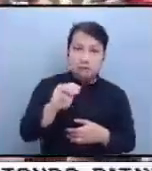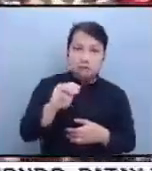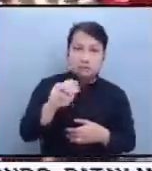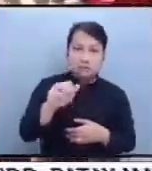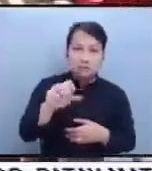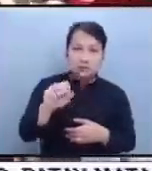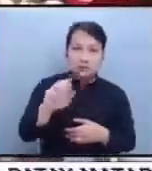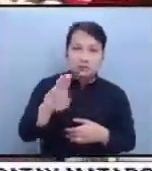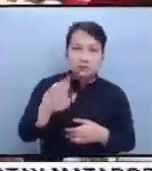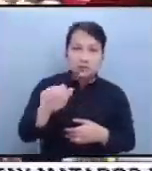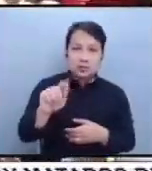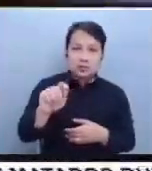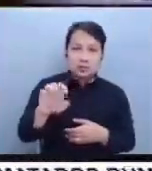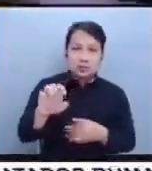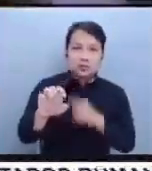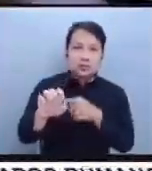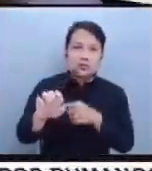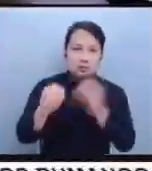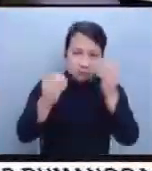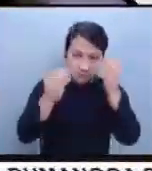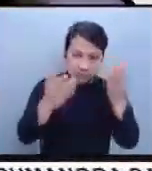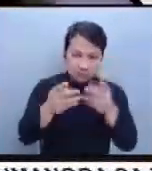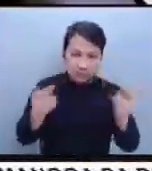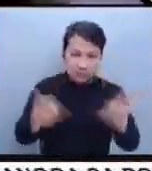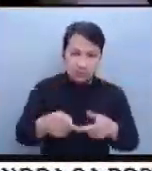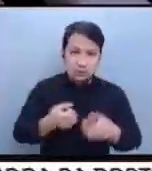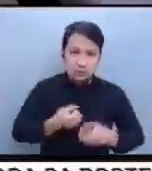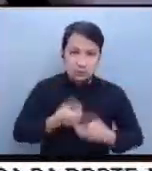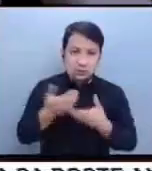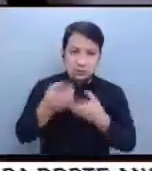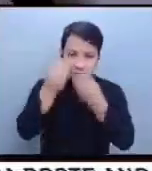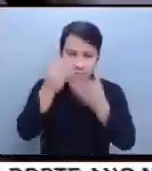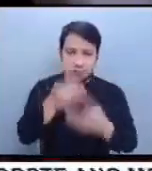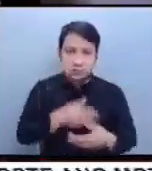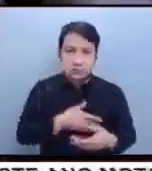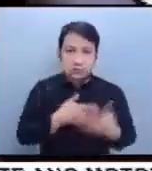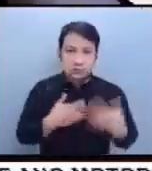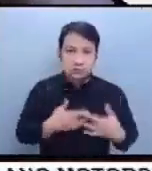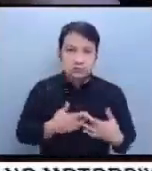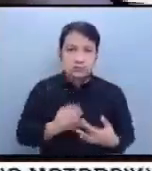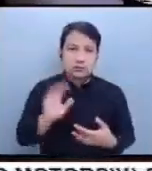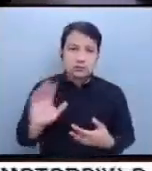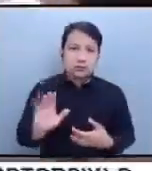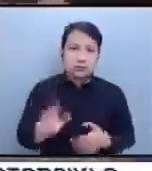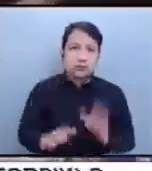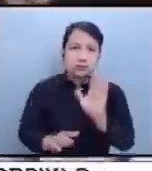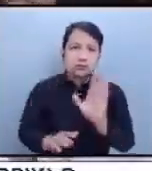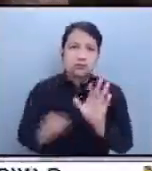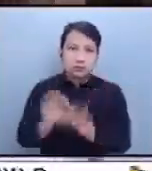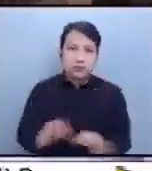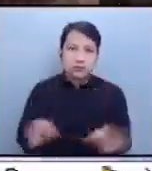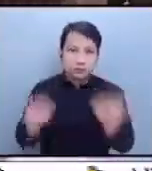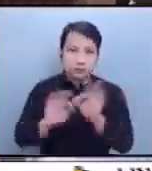sundin kung ano ang nasa kanilang puso. Mas importante yung puso niyo, nandun ako.